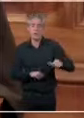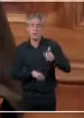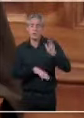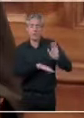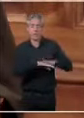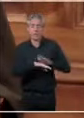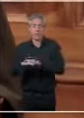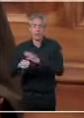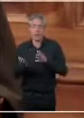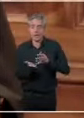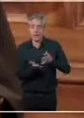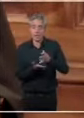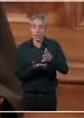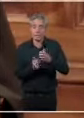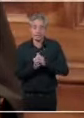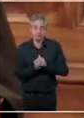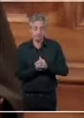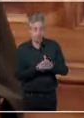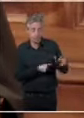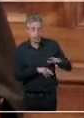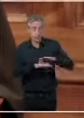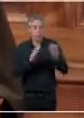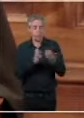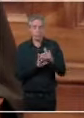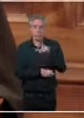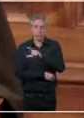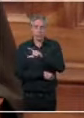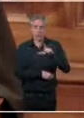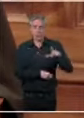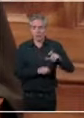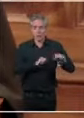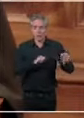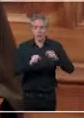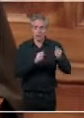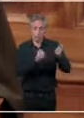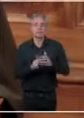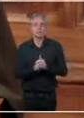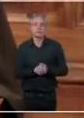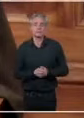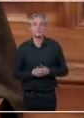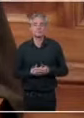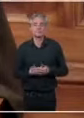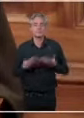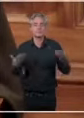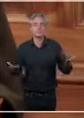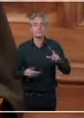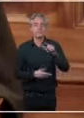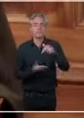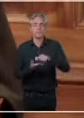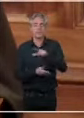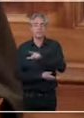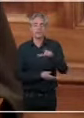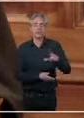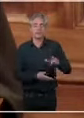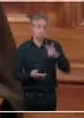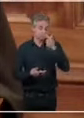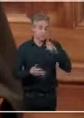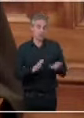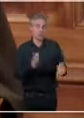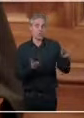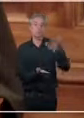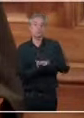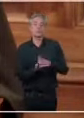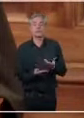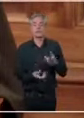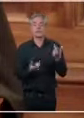projet. Donc nous avions soutenu 22 actions pour 50 000 €. En 2022, donc, nous avons doublé le montant de